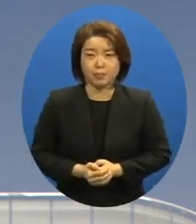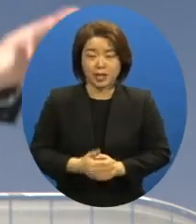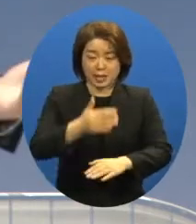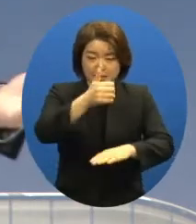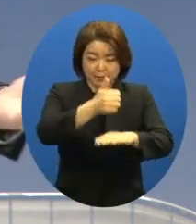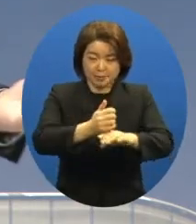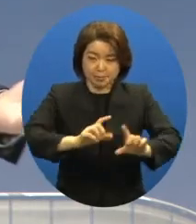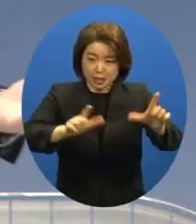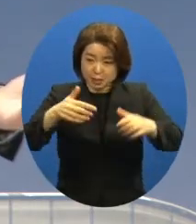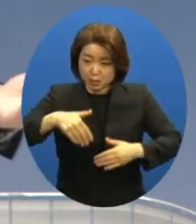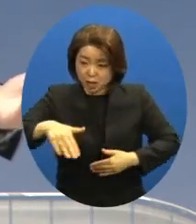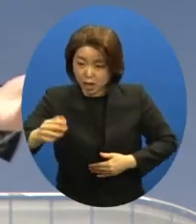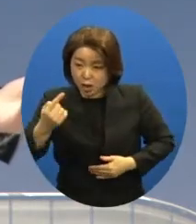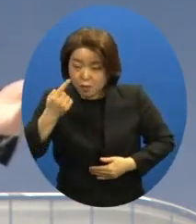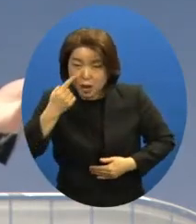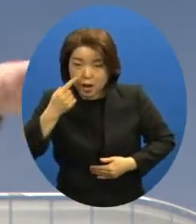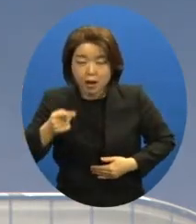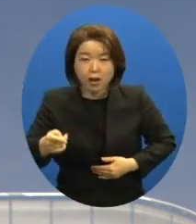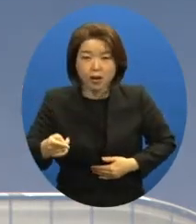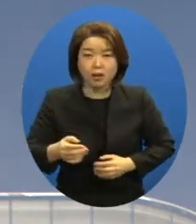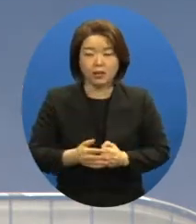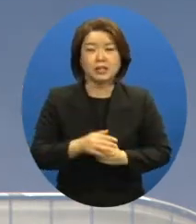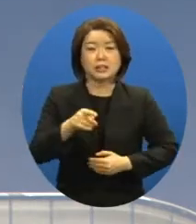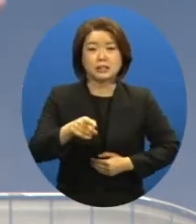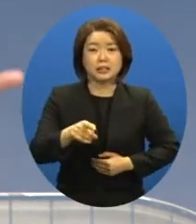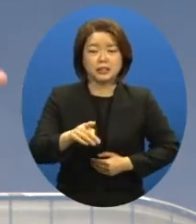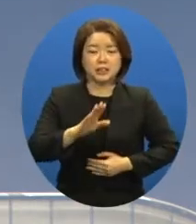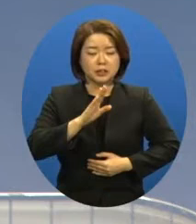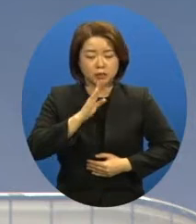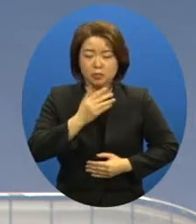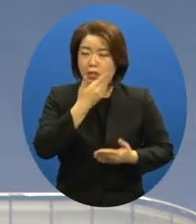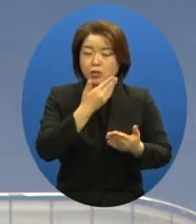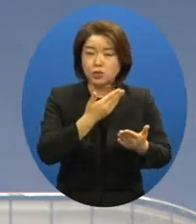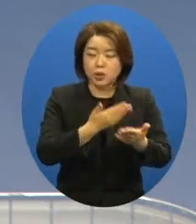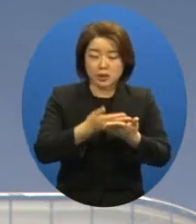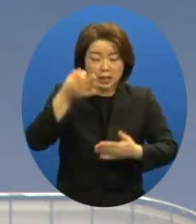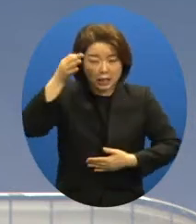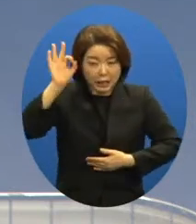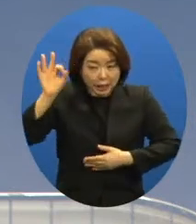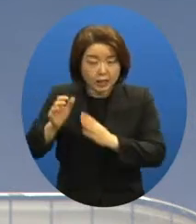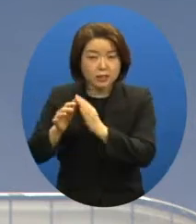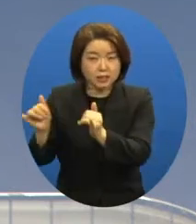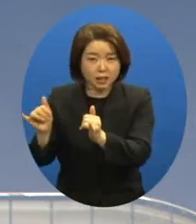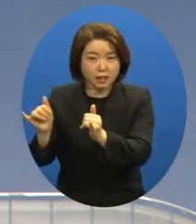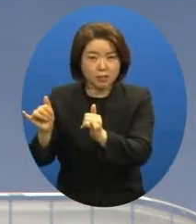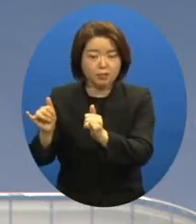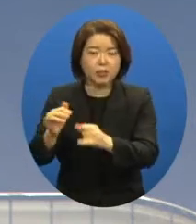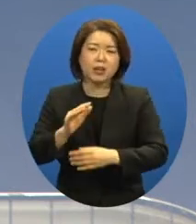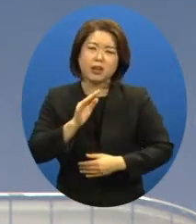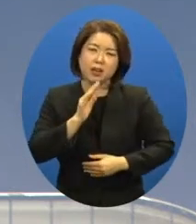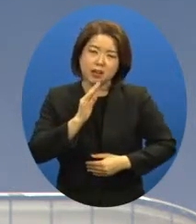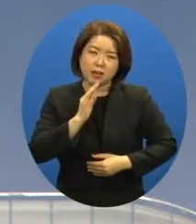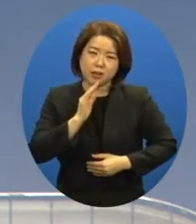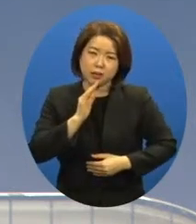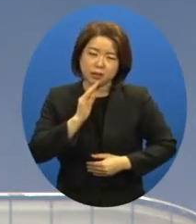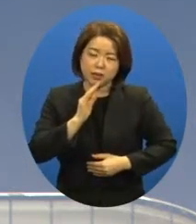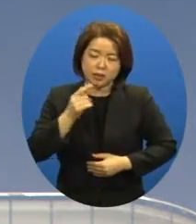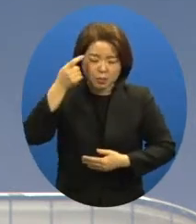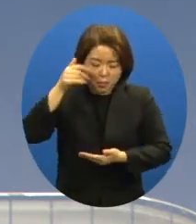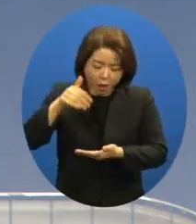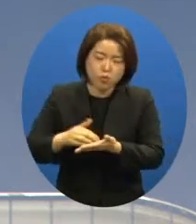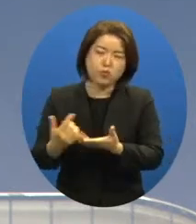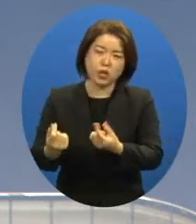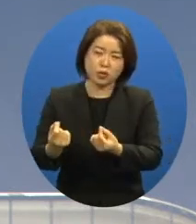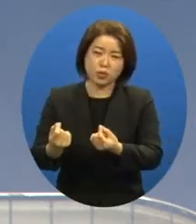마지막 날 가서야 그것이 그렇게 중요하다는 것을 깨닫는 사람은 사실은 너무나